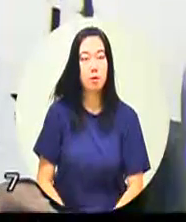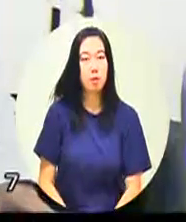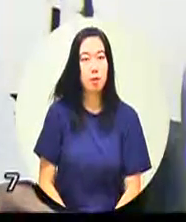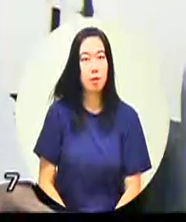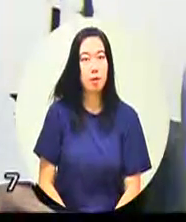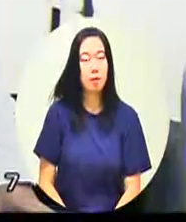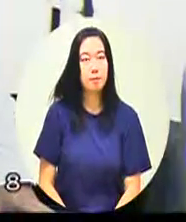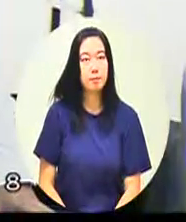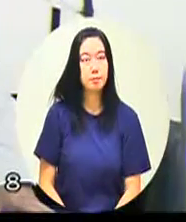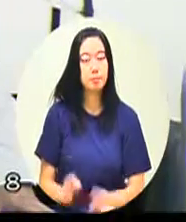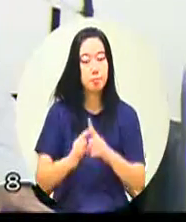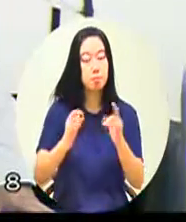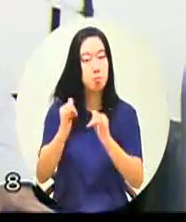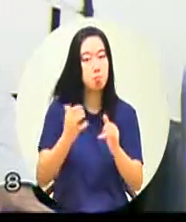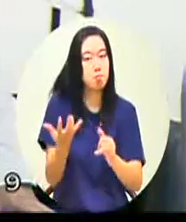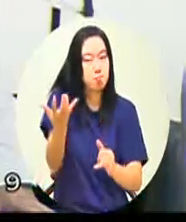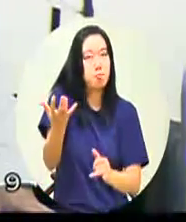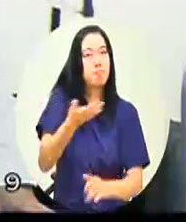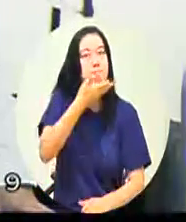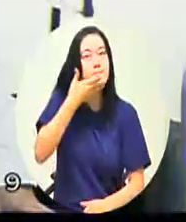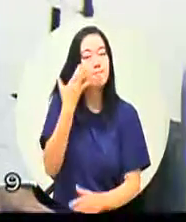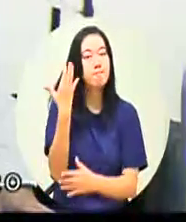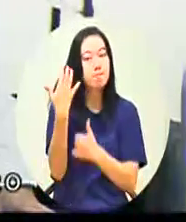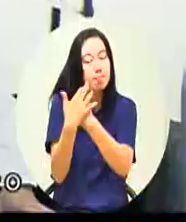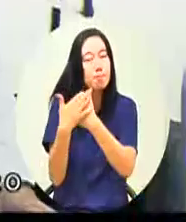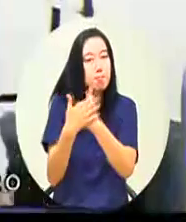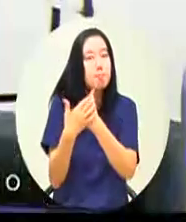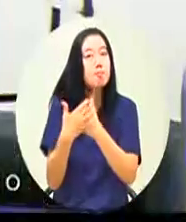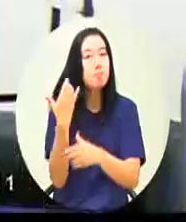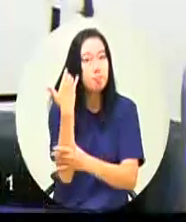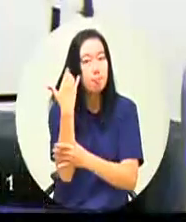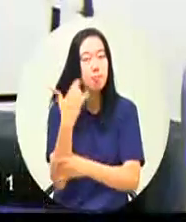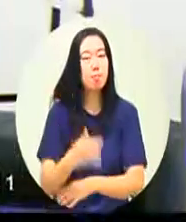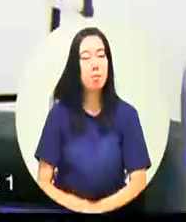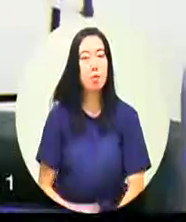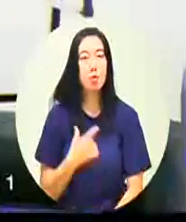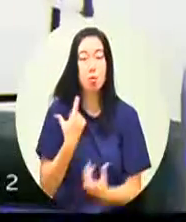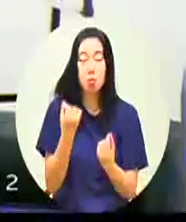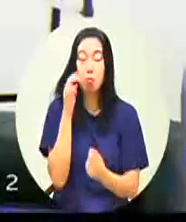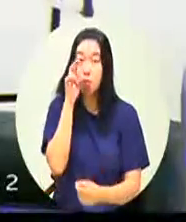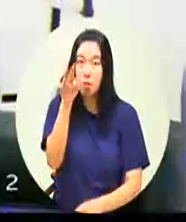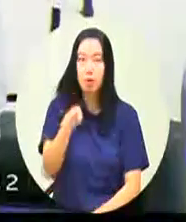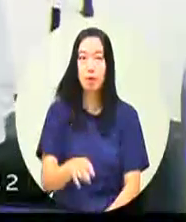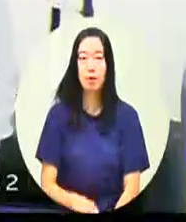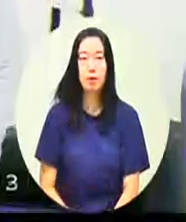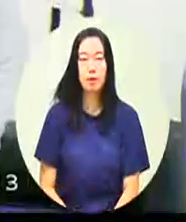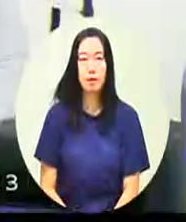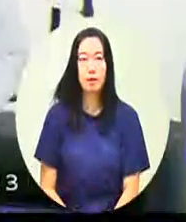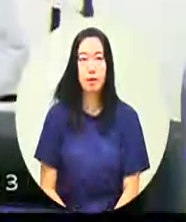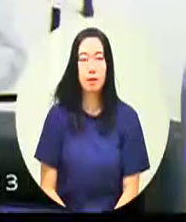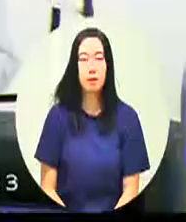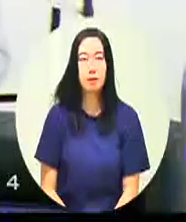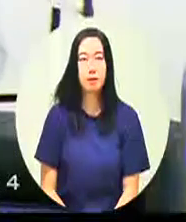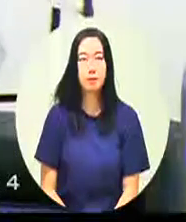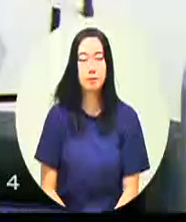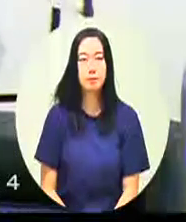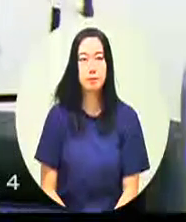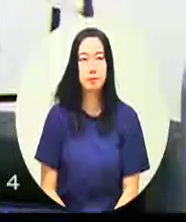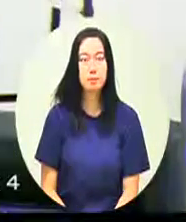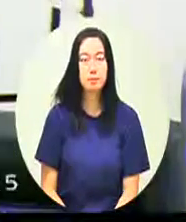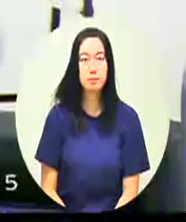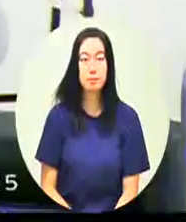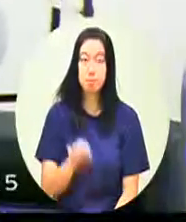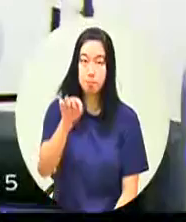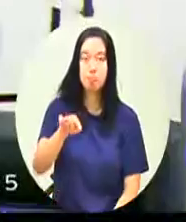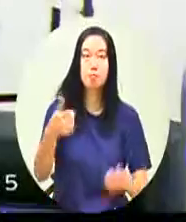人的这个利益，就是我们高雄市政府现在执行的准则。那我也看到，局长你在这一个